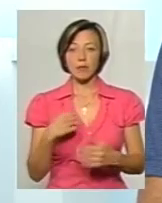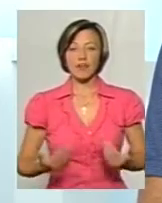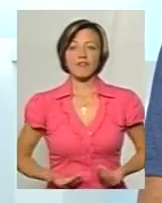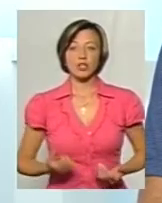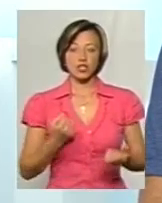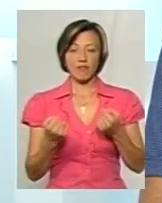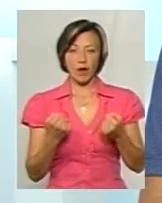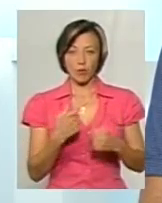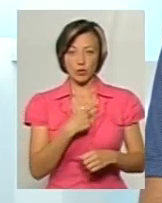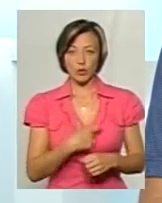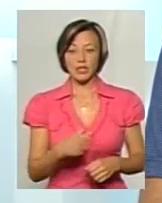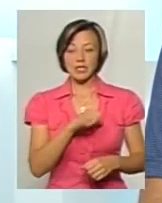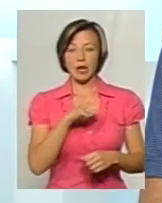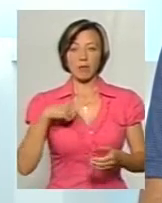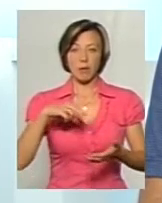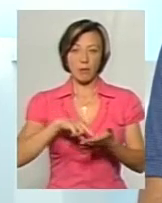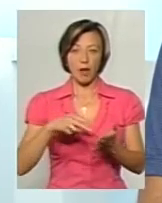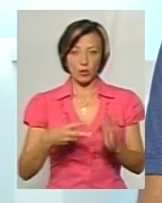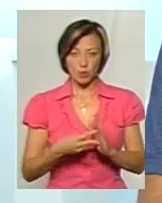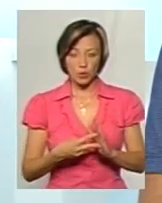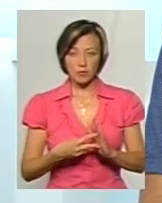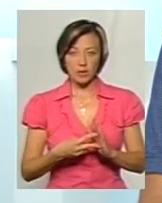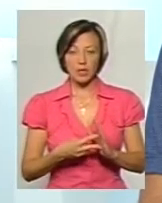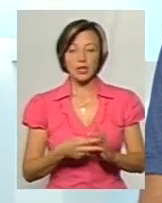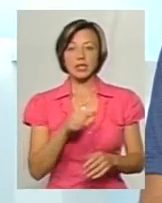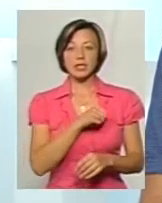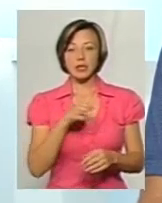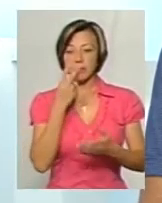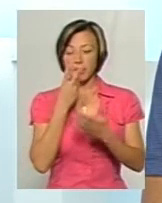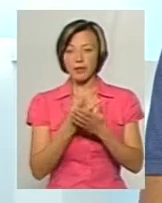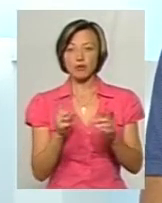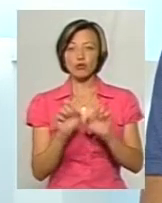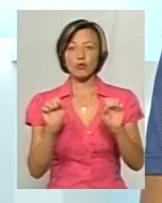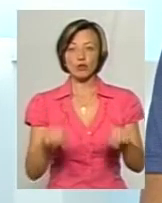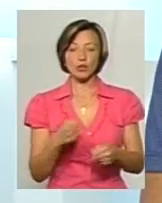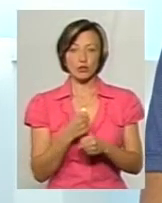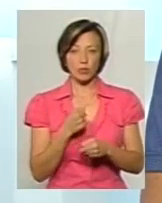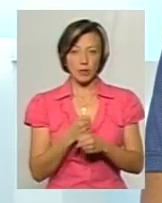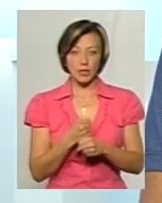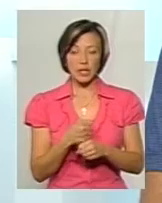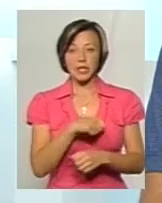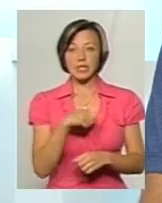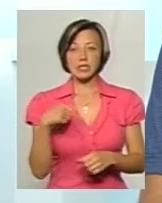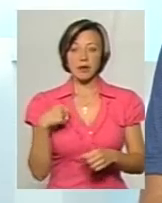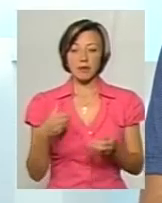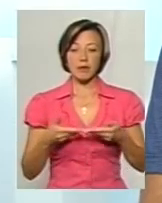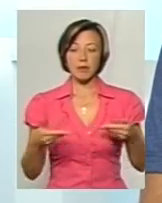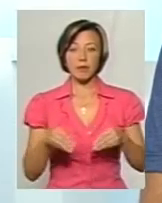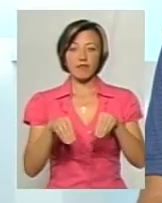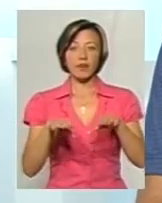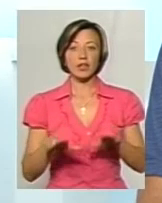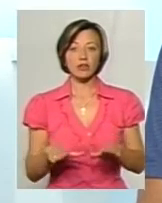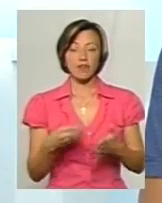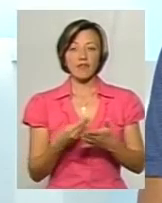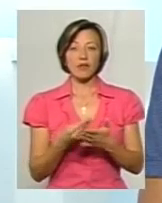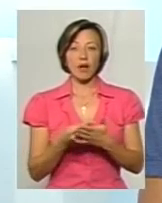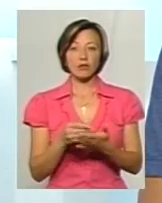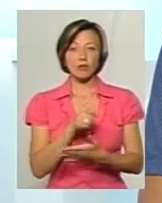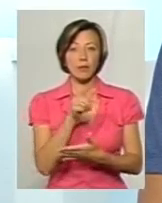по собі. Тобто самі плануємо, самі дивимося, що ми можемо зробити, самі ми вирішуємо